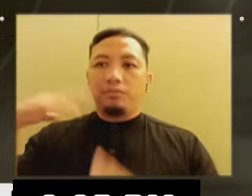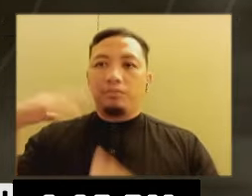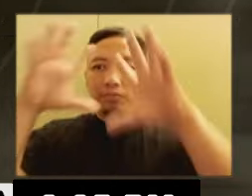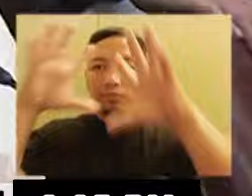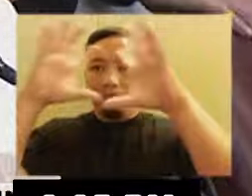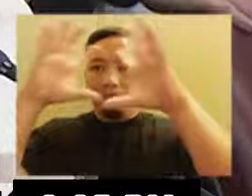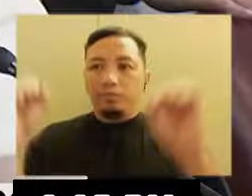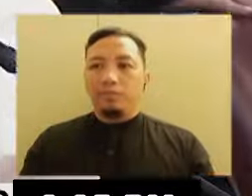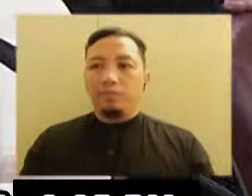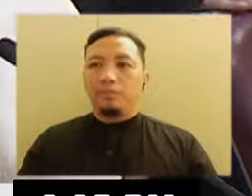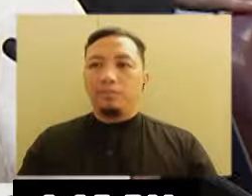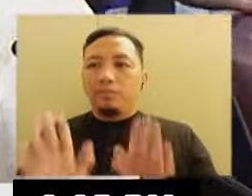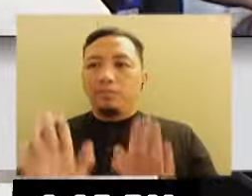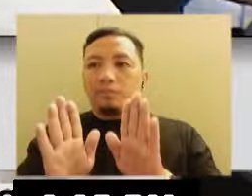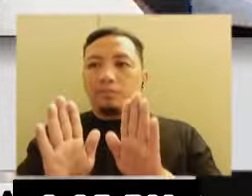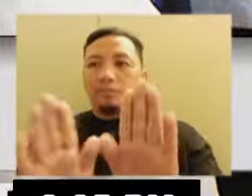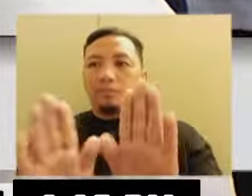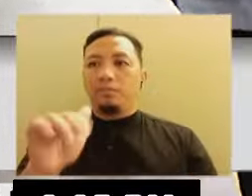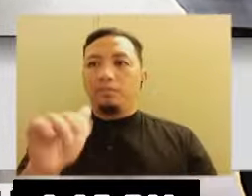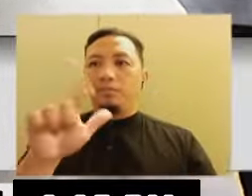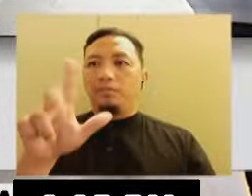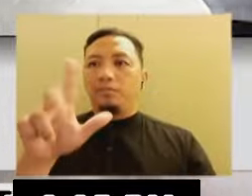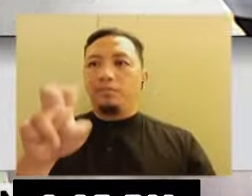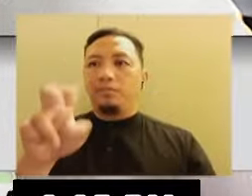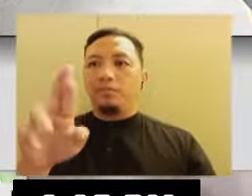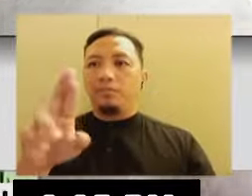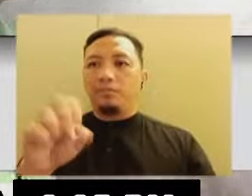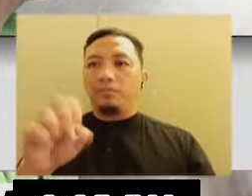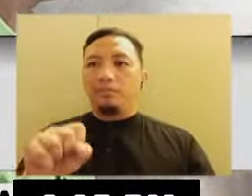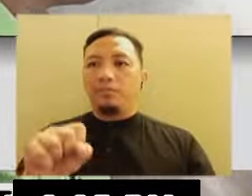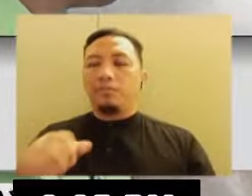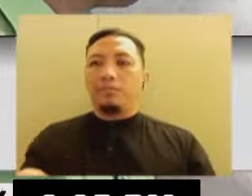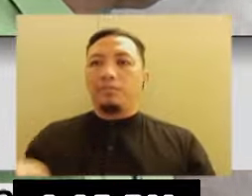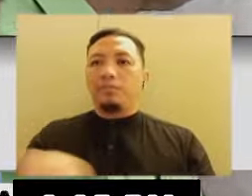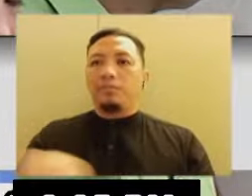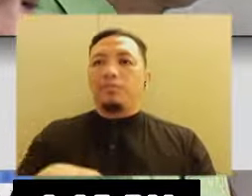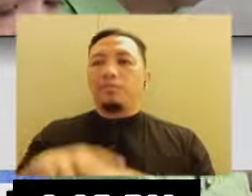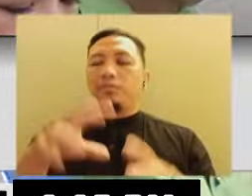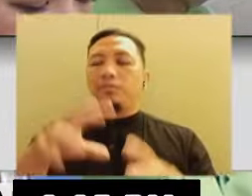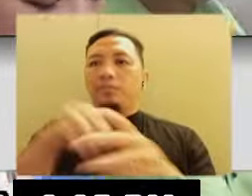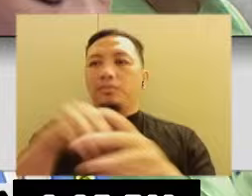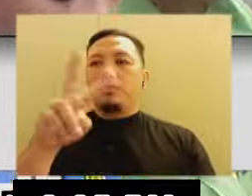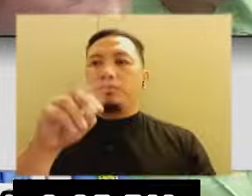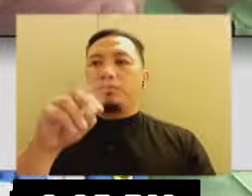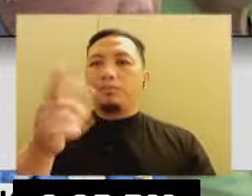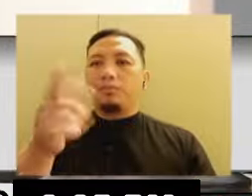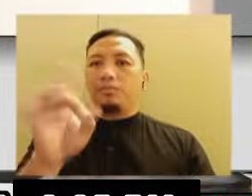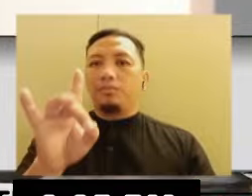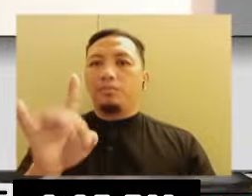ni Alvarez na muling tumakbo ang dating Pangulo sa 2028. Sagot ng mga kongresista,